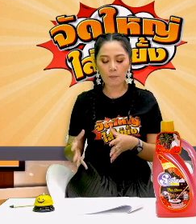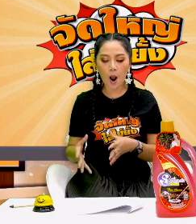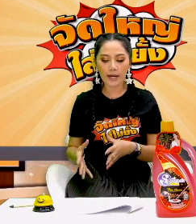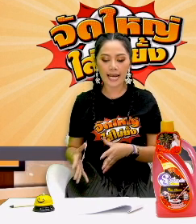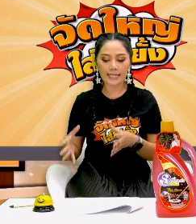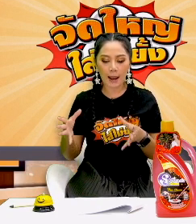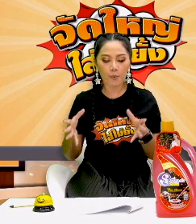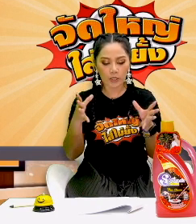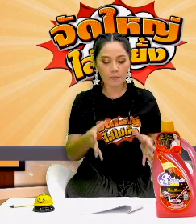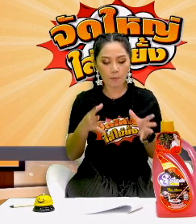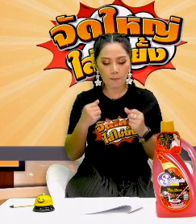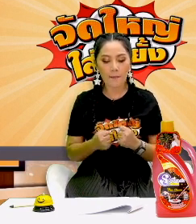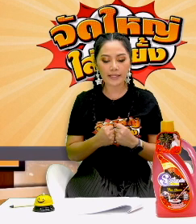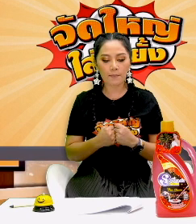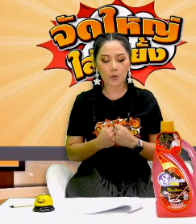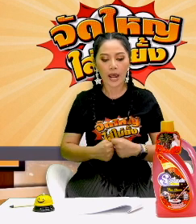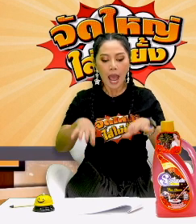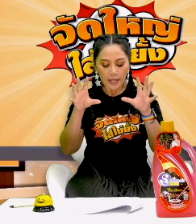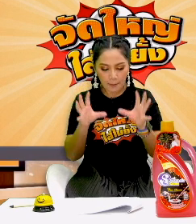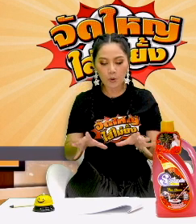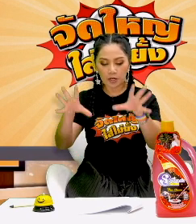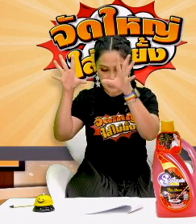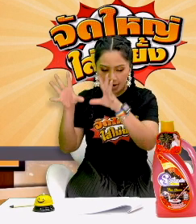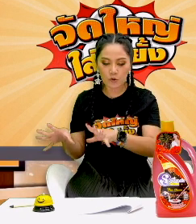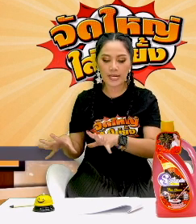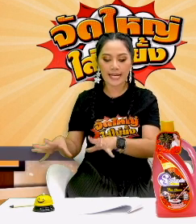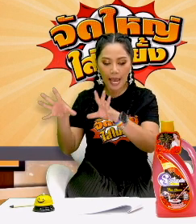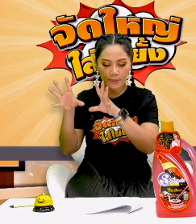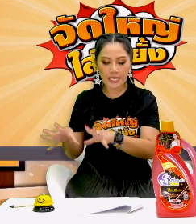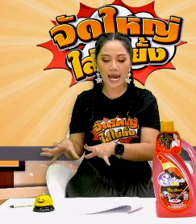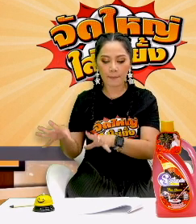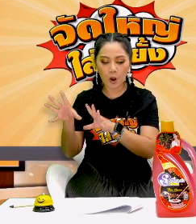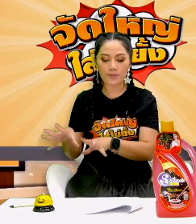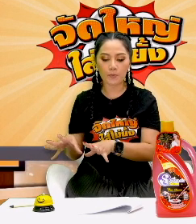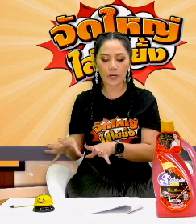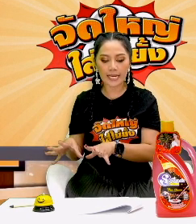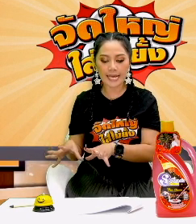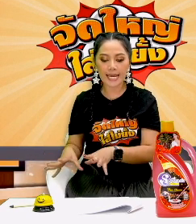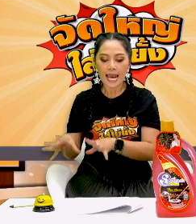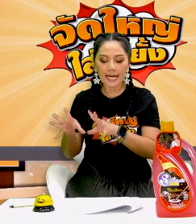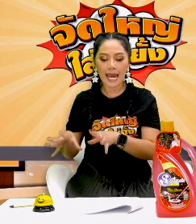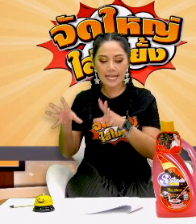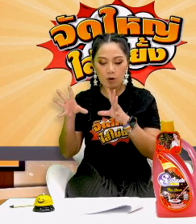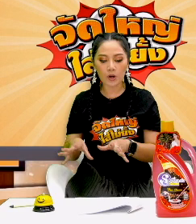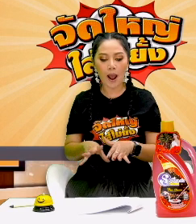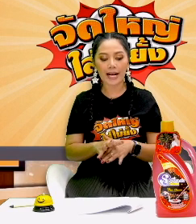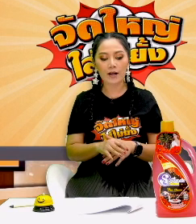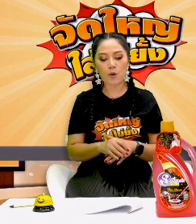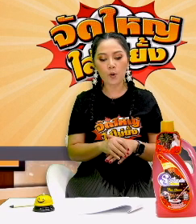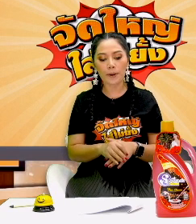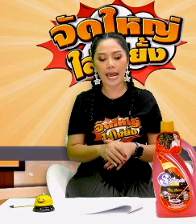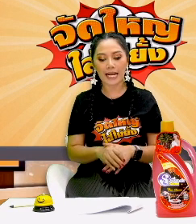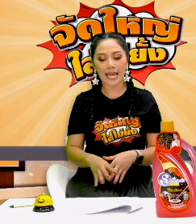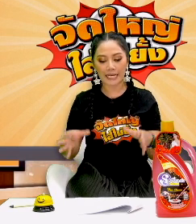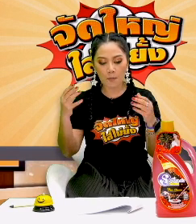ากกทม.เนี่ยนำผลทั้งหมดมามอบให้ตำรวจก็จะใช้ชุดนี้ในการพิจารณาประกอบสำนวนคดีขณะนี้อยู่ระหว่างการรว